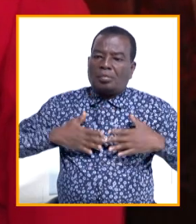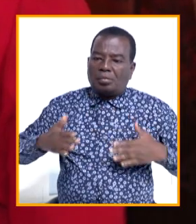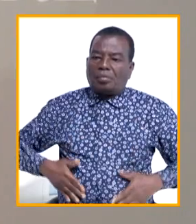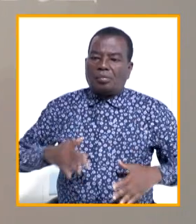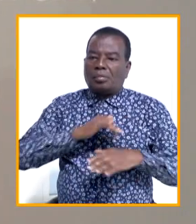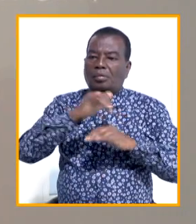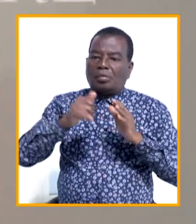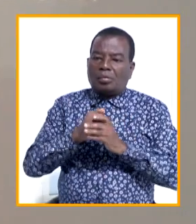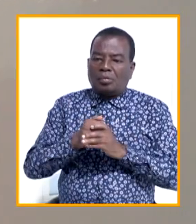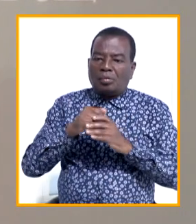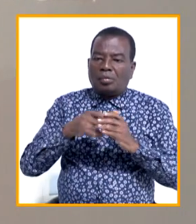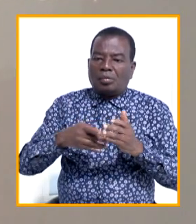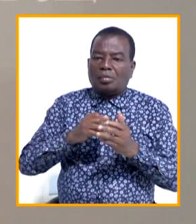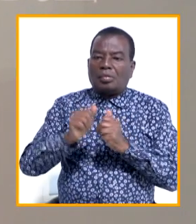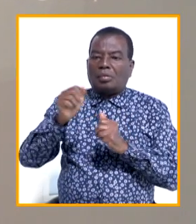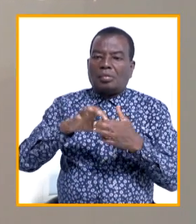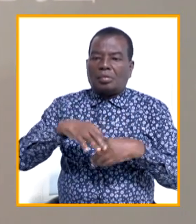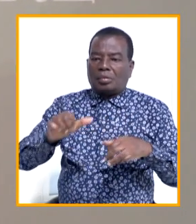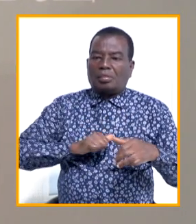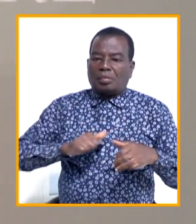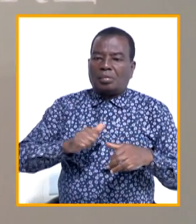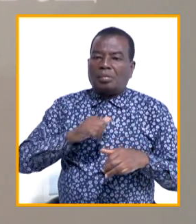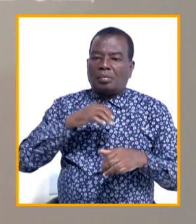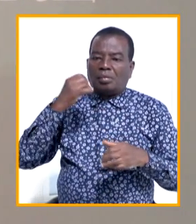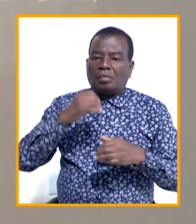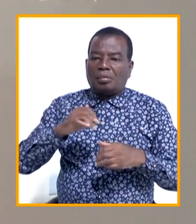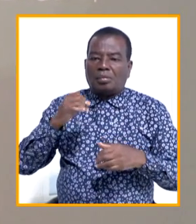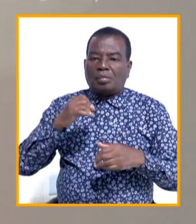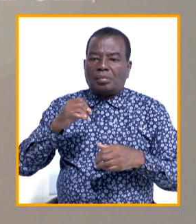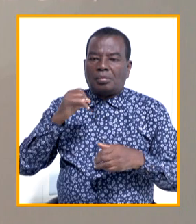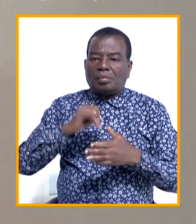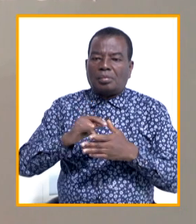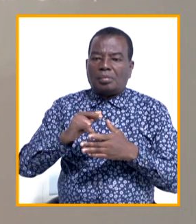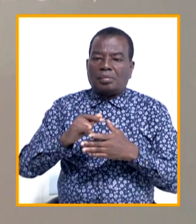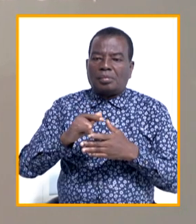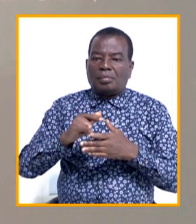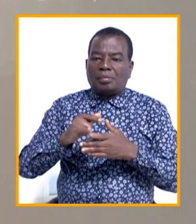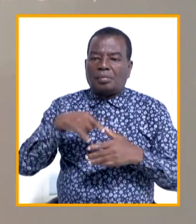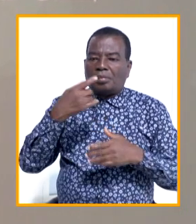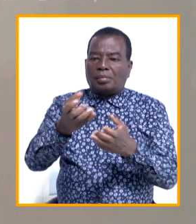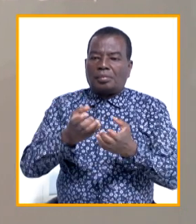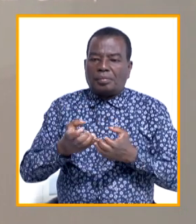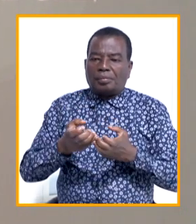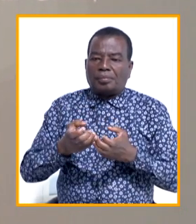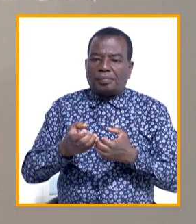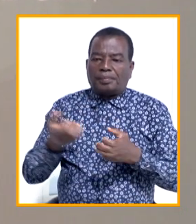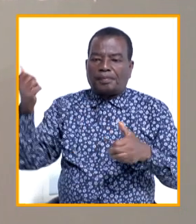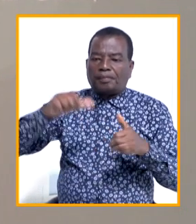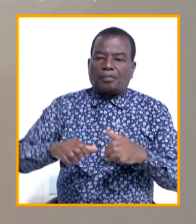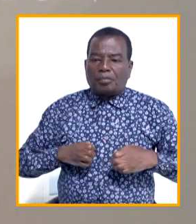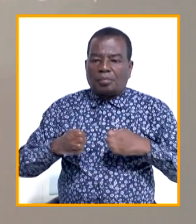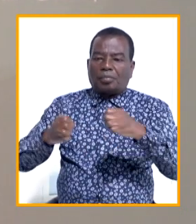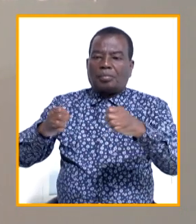cette quête permanente du dépassement de soi cette conviction inébranlable qui veut qu'aucun